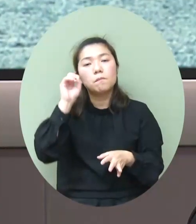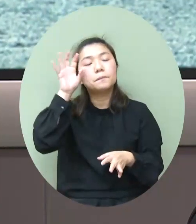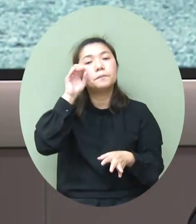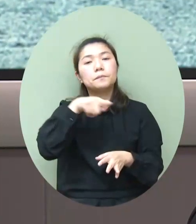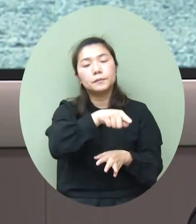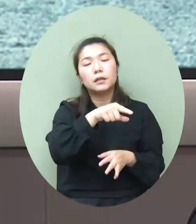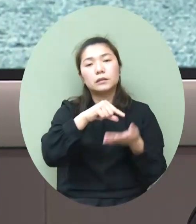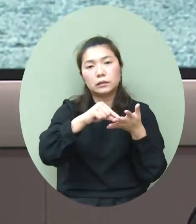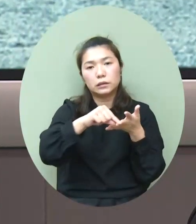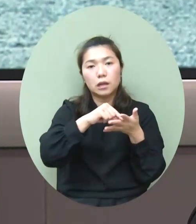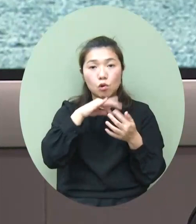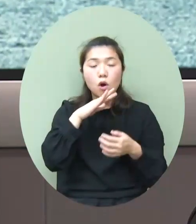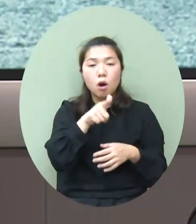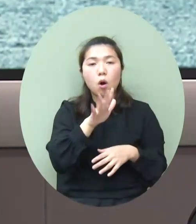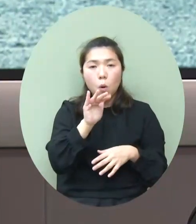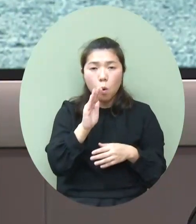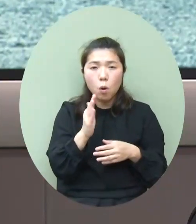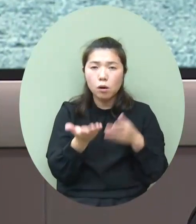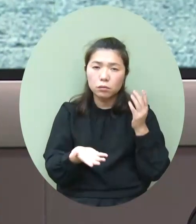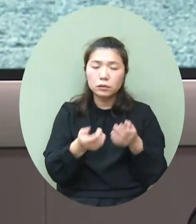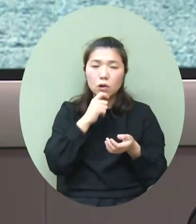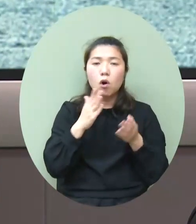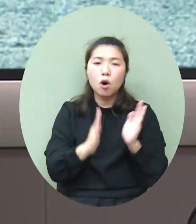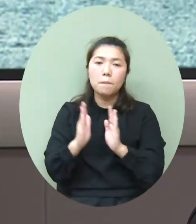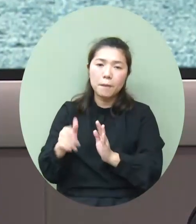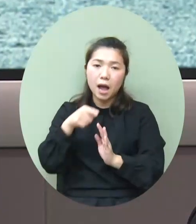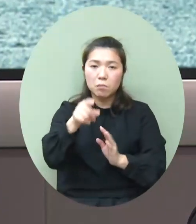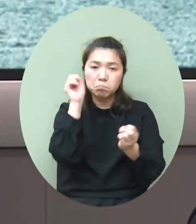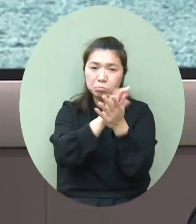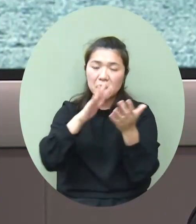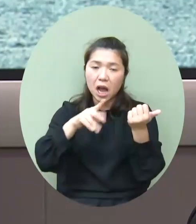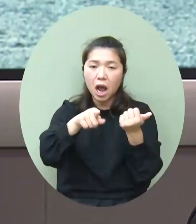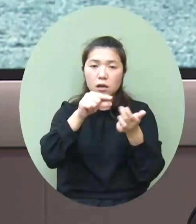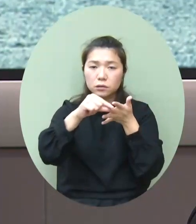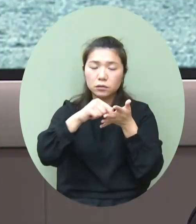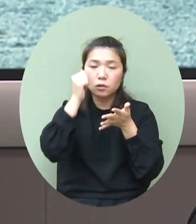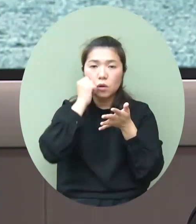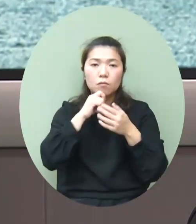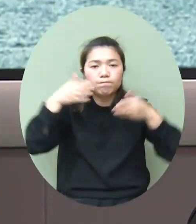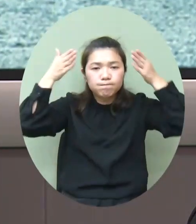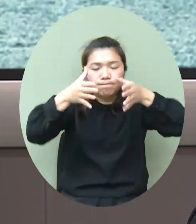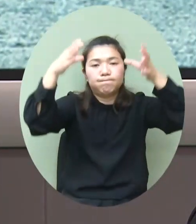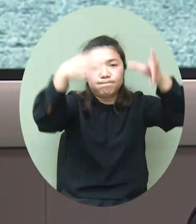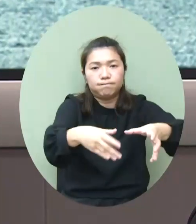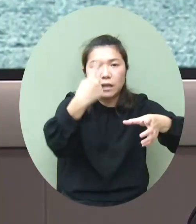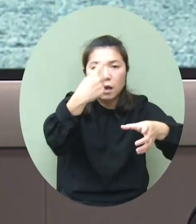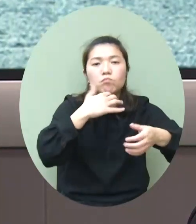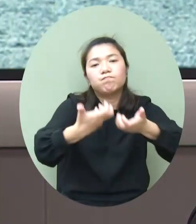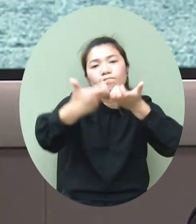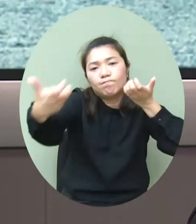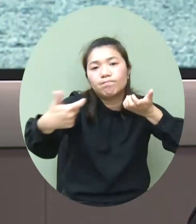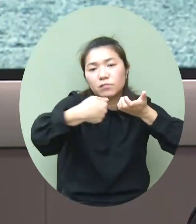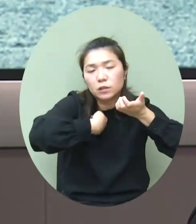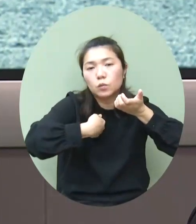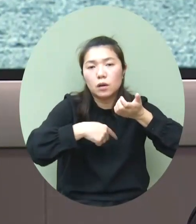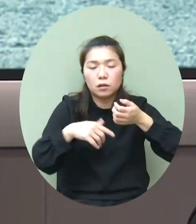无需住院的话，我们就建议院舍如果可行的情况下，要集中这些